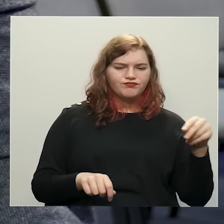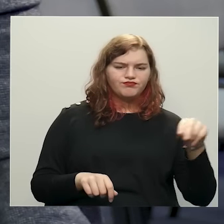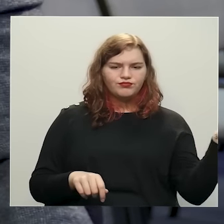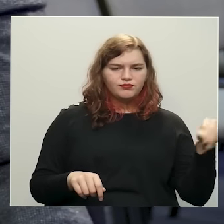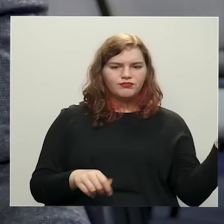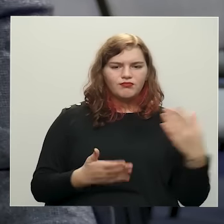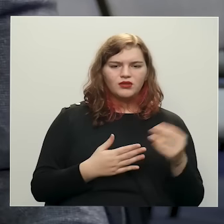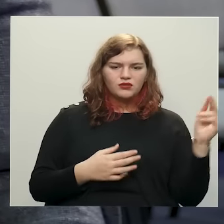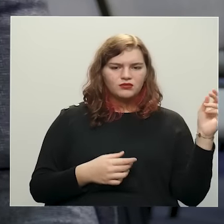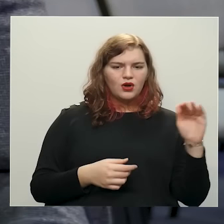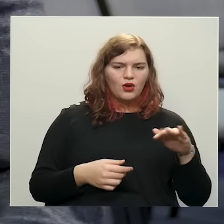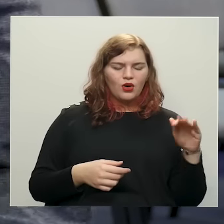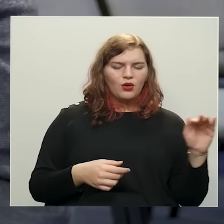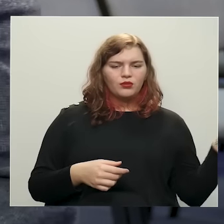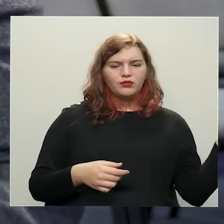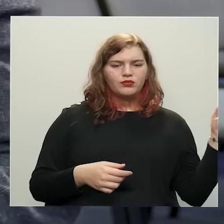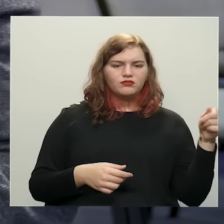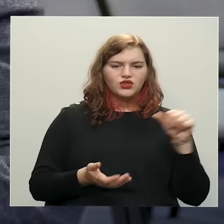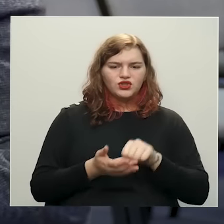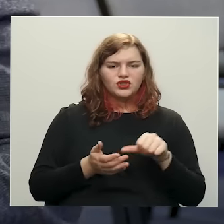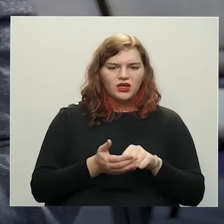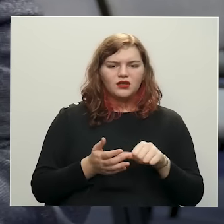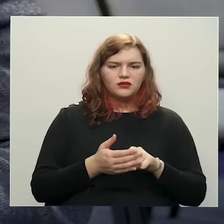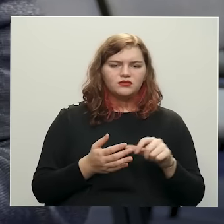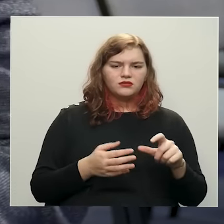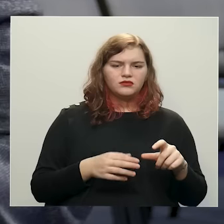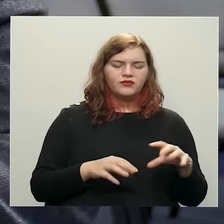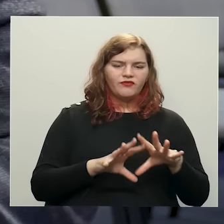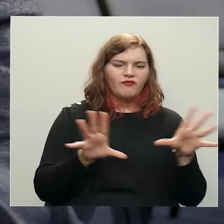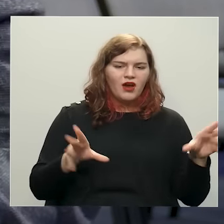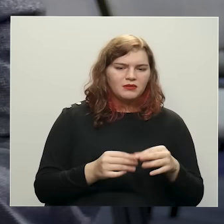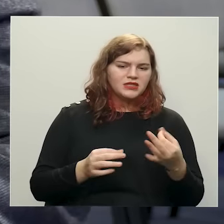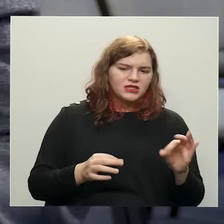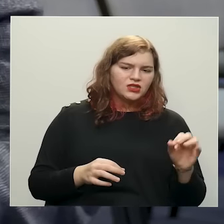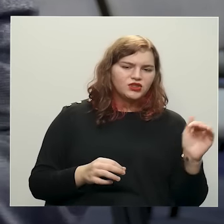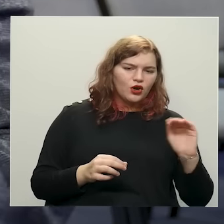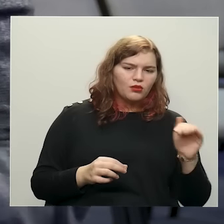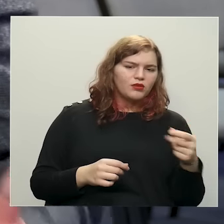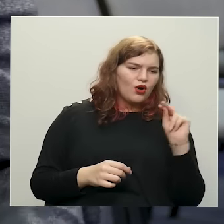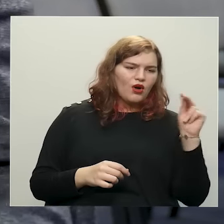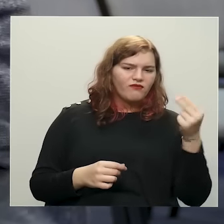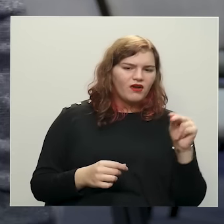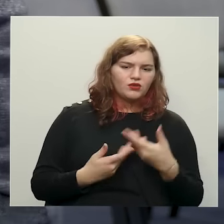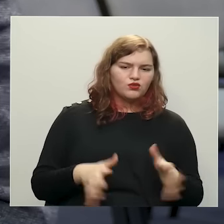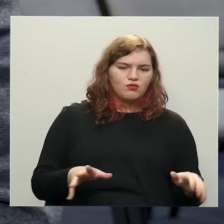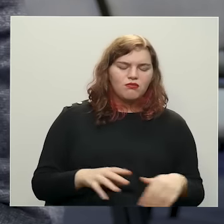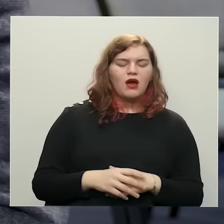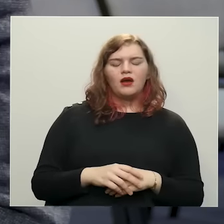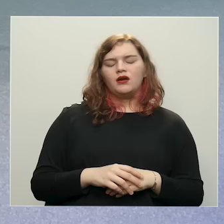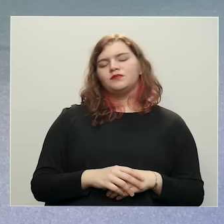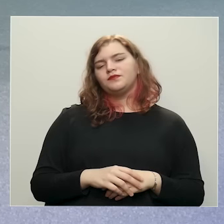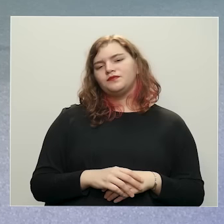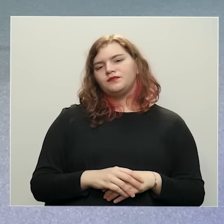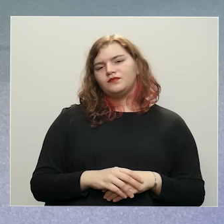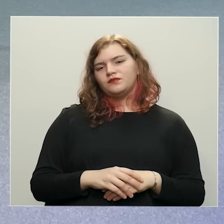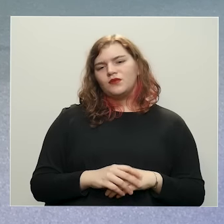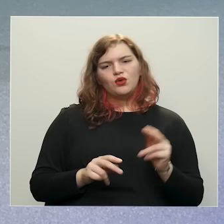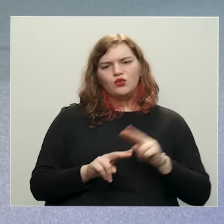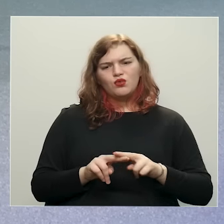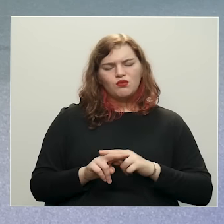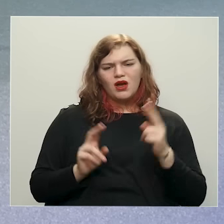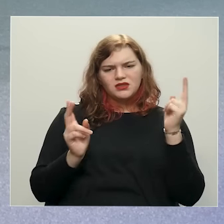cantina, centrul acela s-a dus pe tip familiar, cum era cu 10 copii, nu mai era o instituție. Și cum v-ați dat seama că are un